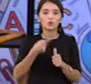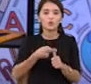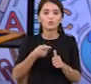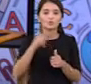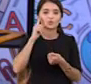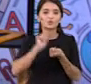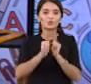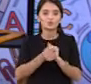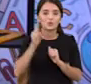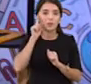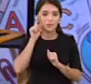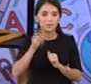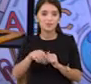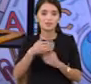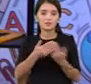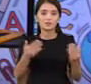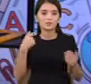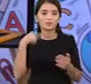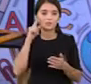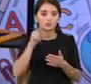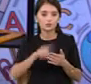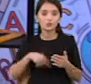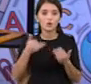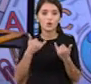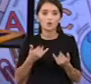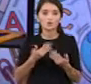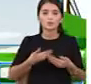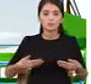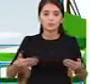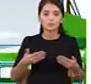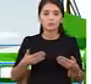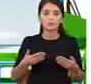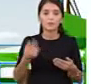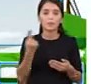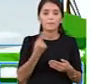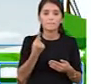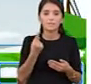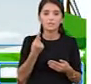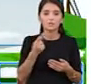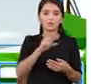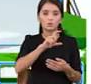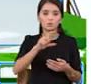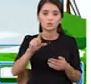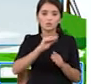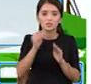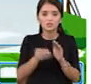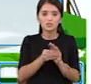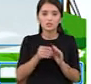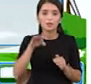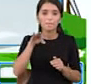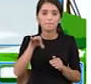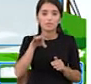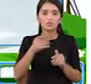nomini yoddan bilasiz. Men bunga ishonaman. Hozir men mana bu yerdagi birinchi ustunga